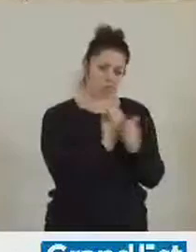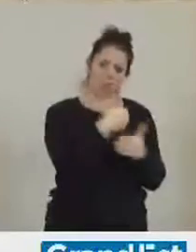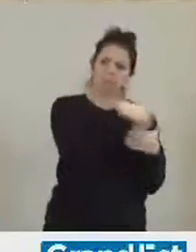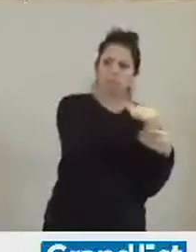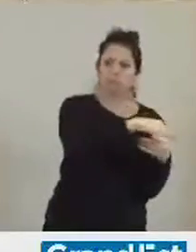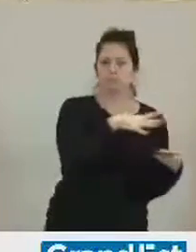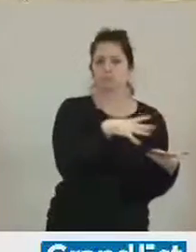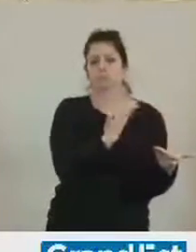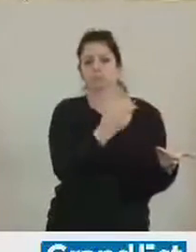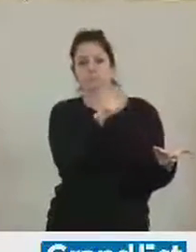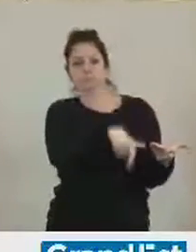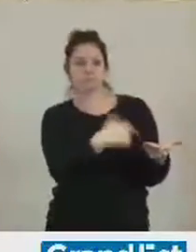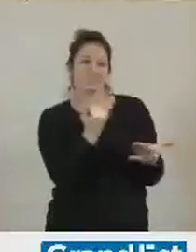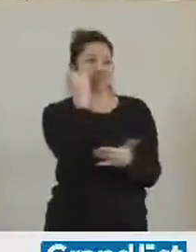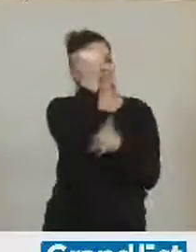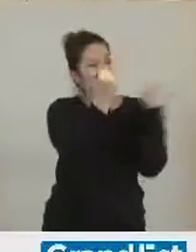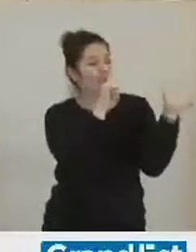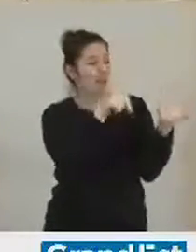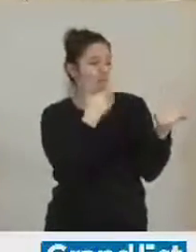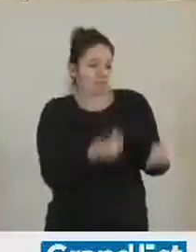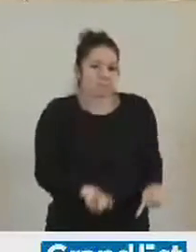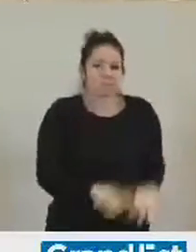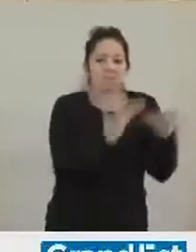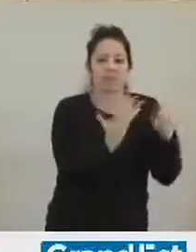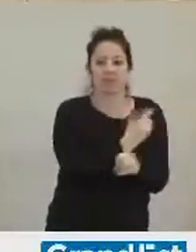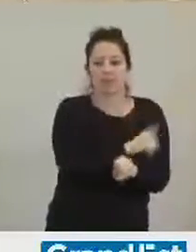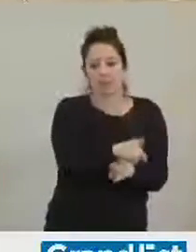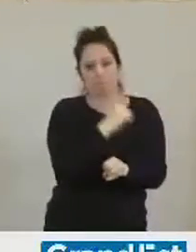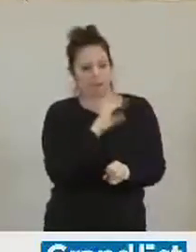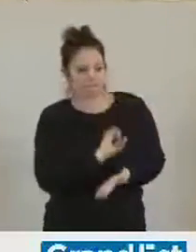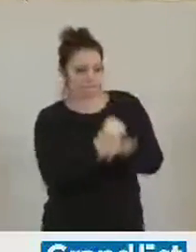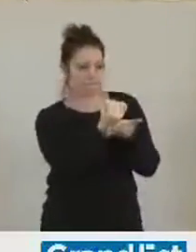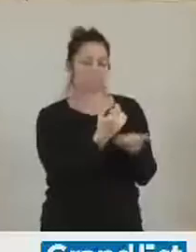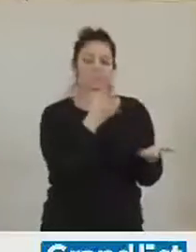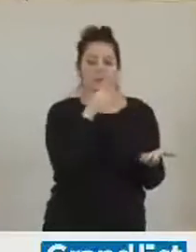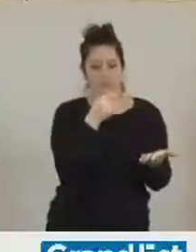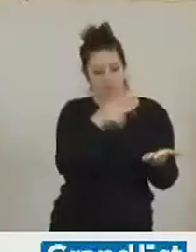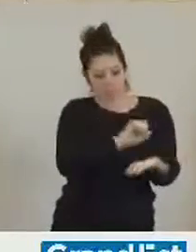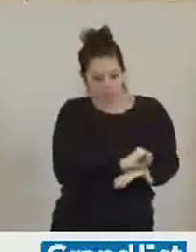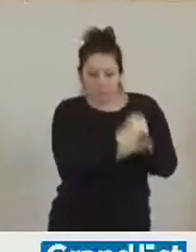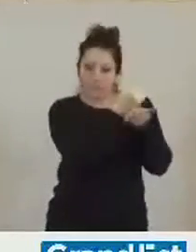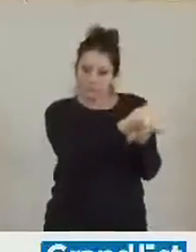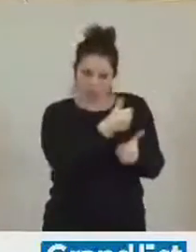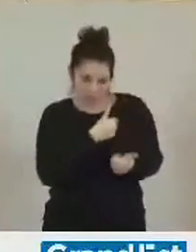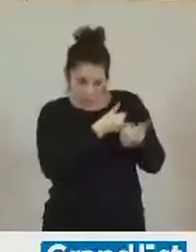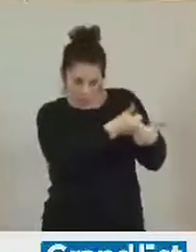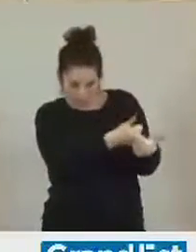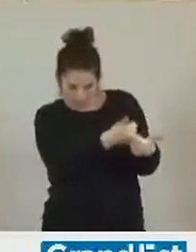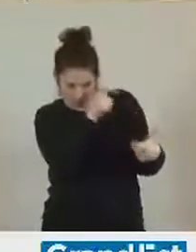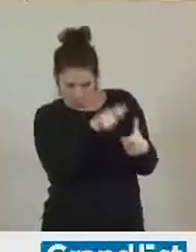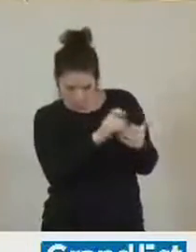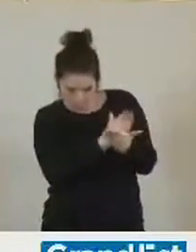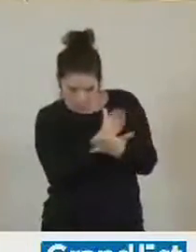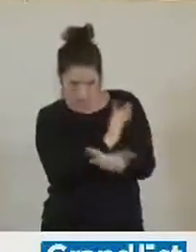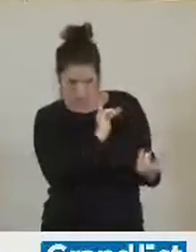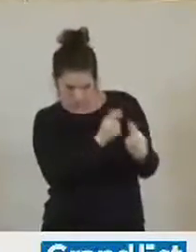pouce. C'est l'objet même du dispositif Expérience de jeunesse qui vise par un soutien adapté à chaque projet à le rendre possible. L'aide est